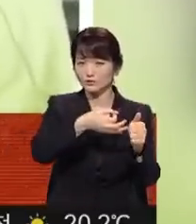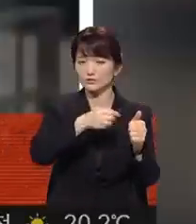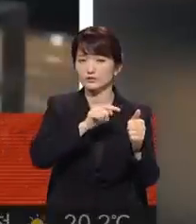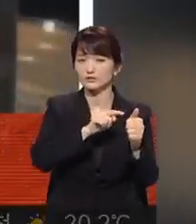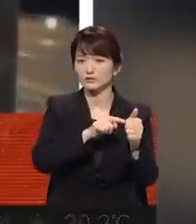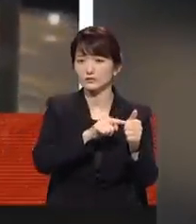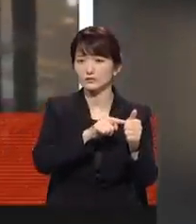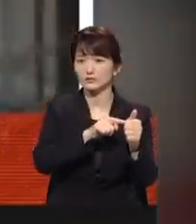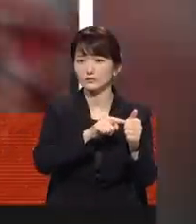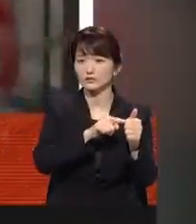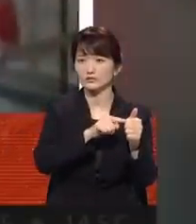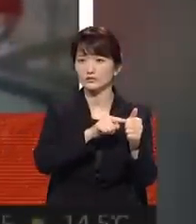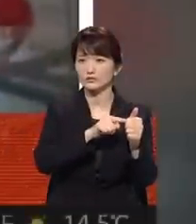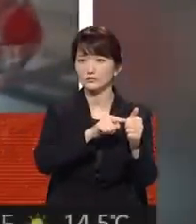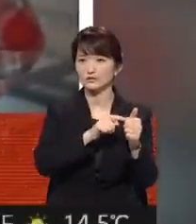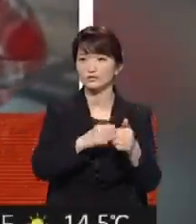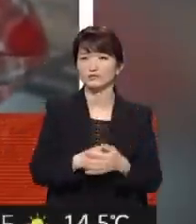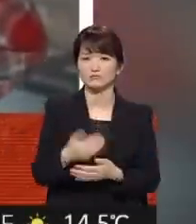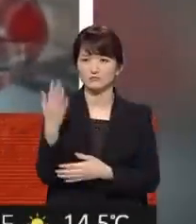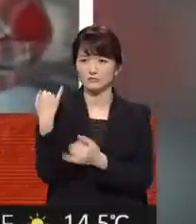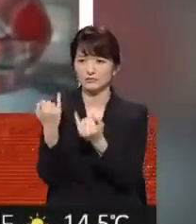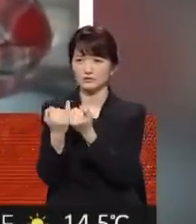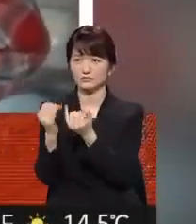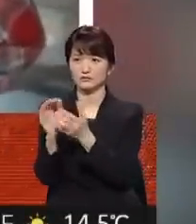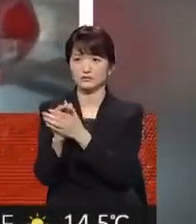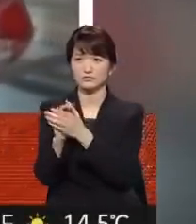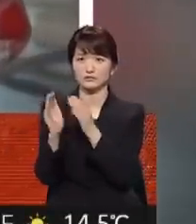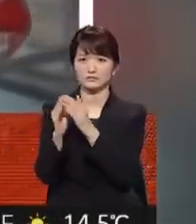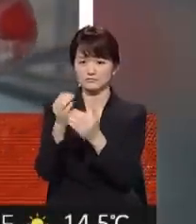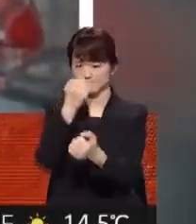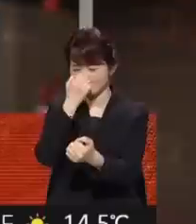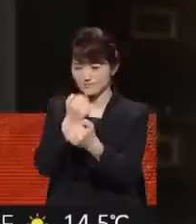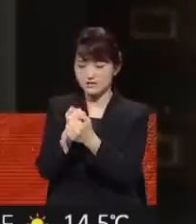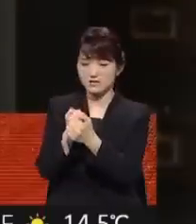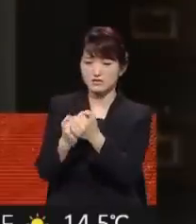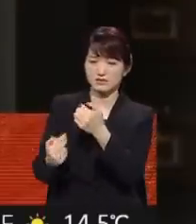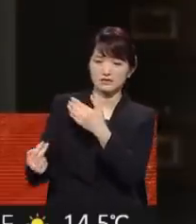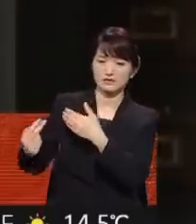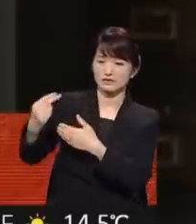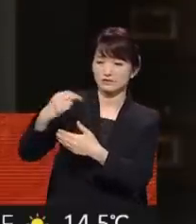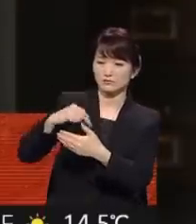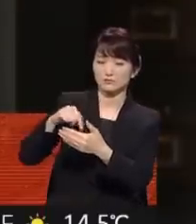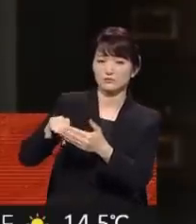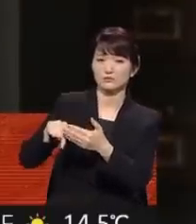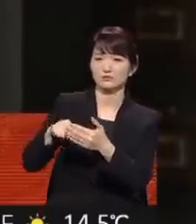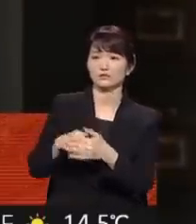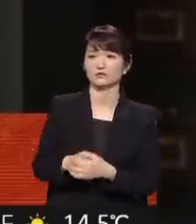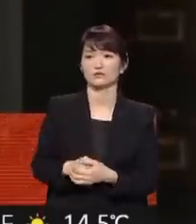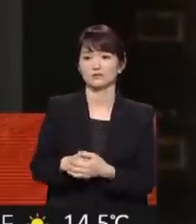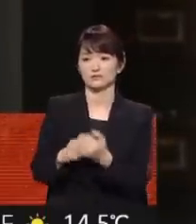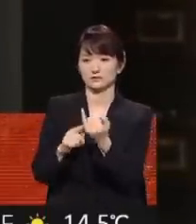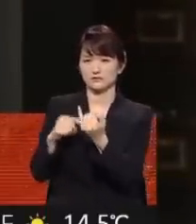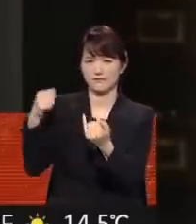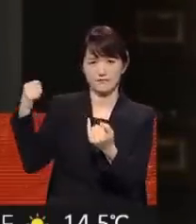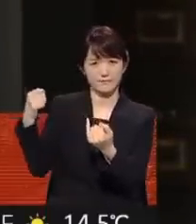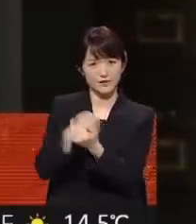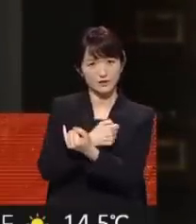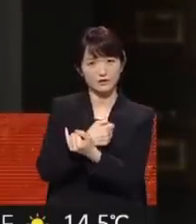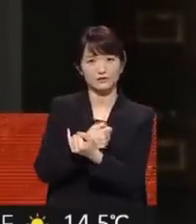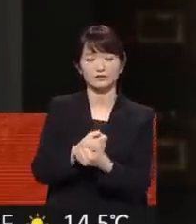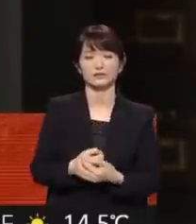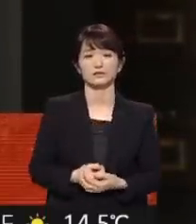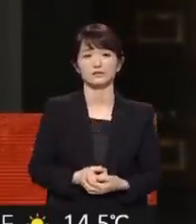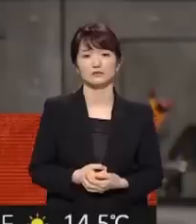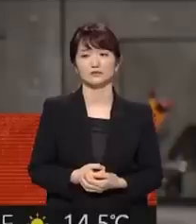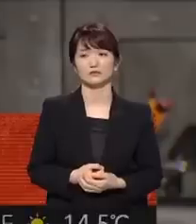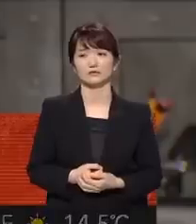있던 유튜버가 전 여자친구의 집을 무단 침입한 것도 모자라서 폭행까지 했다. 그렇습니다.